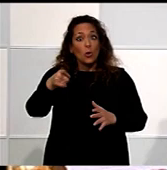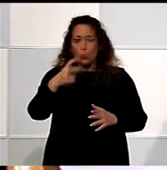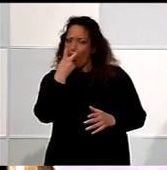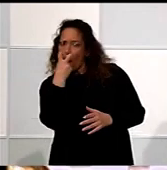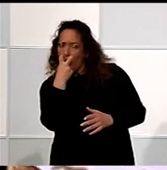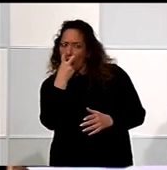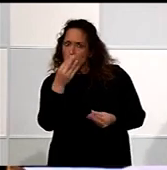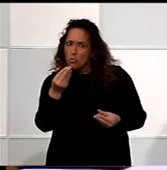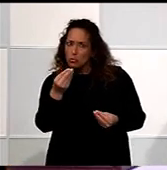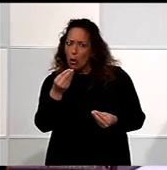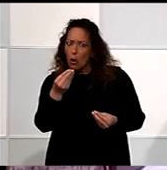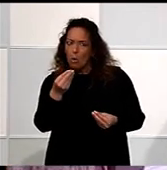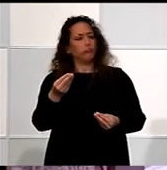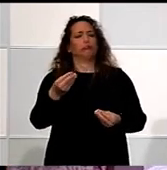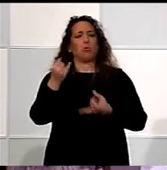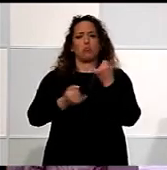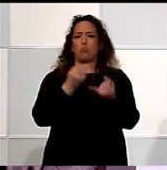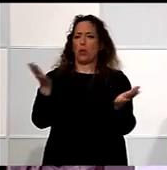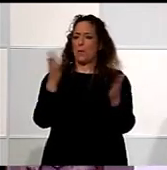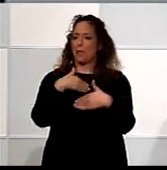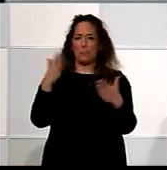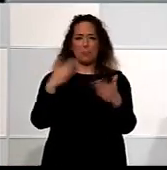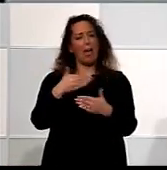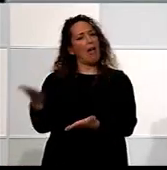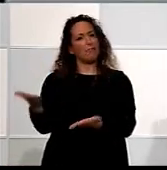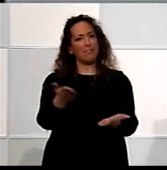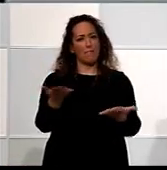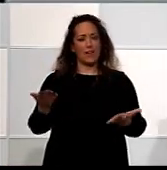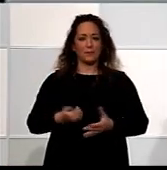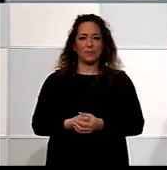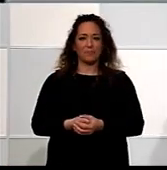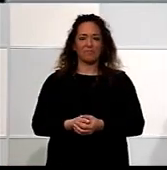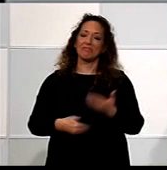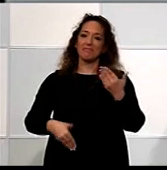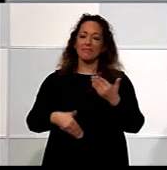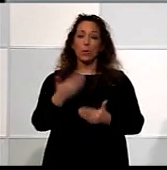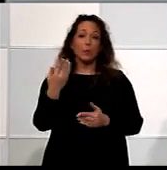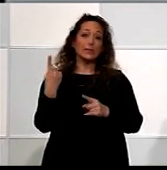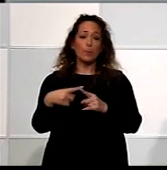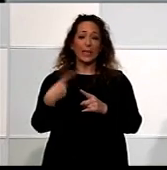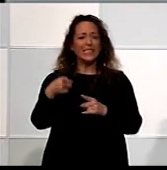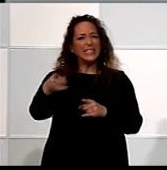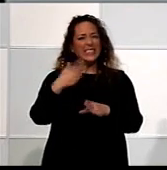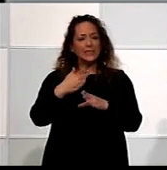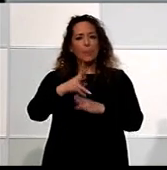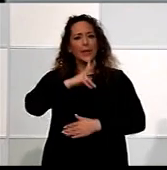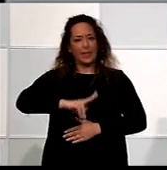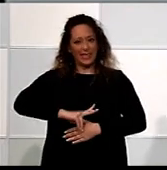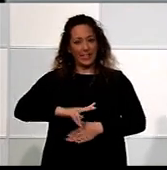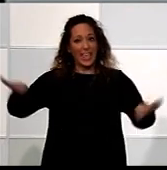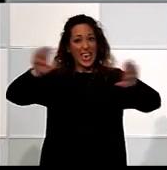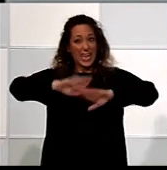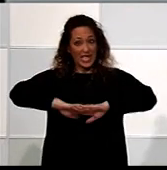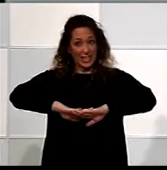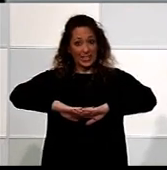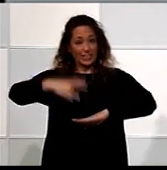va bé? No hi ha cap problema. Endavant. Doncs som-hi, comencem, perquè vostès sempre ens diuen que la nit de Reis hem d'anar a dormir